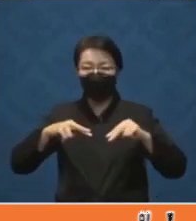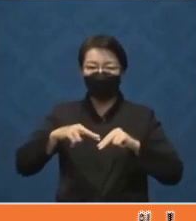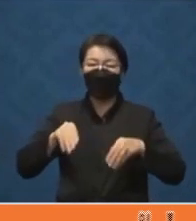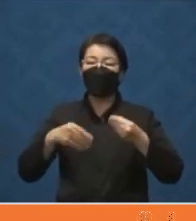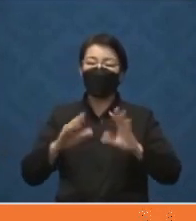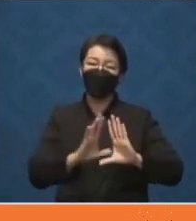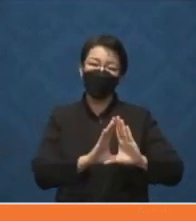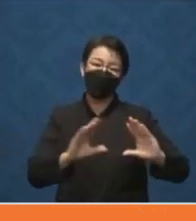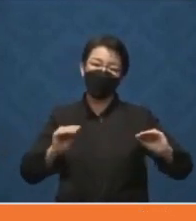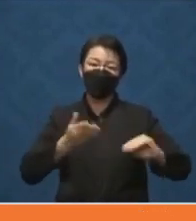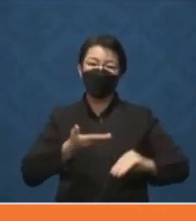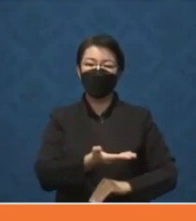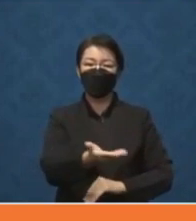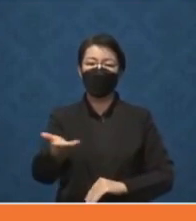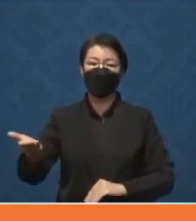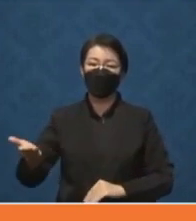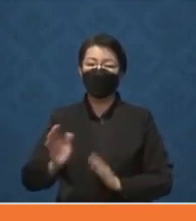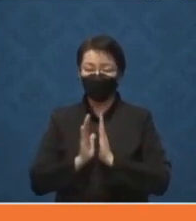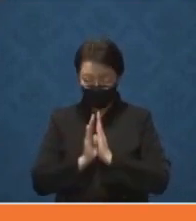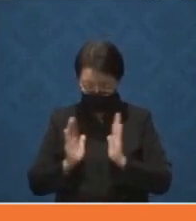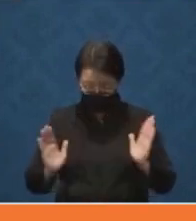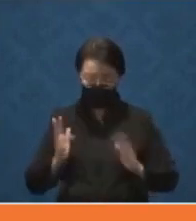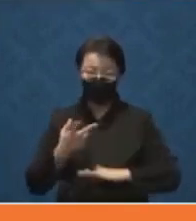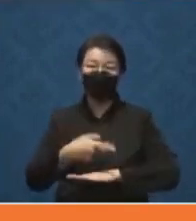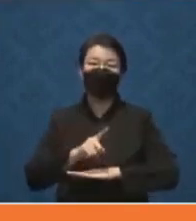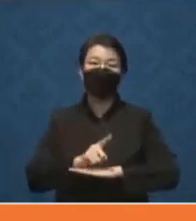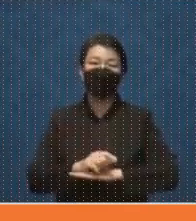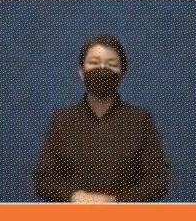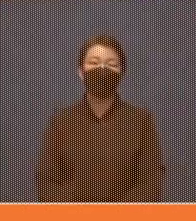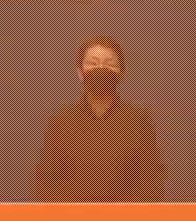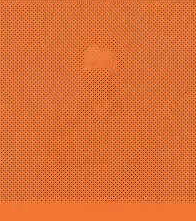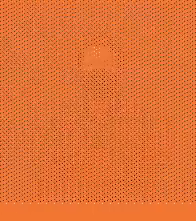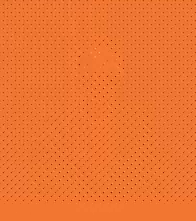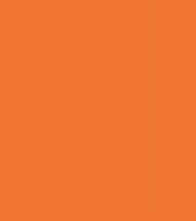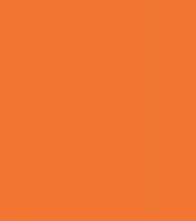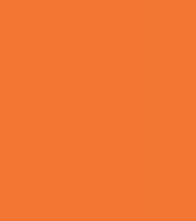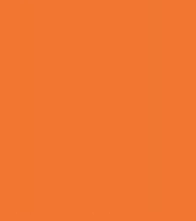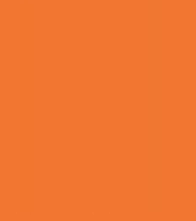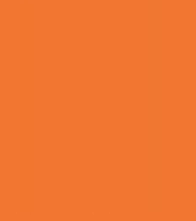บับนี้เพื่อความผาสุกของพี่น้องประชาชนด้วยเถอะครับขอบคุณครับท่านประธานครับ